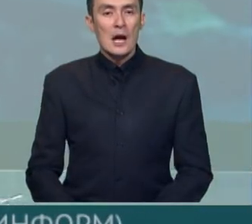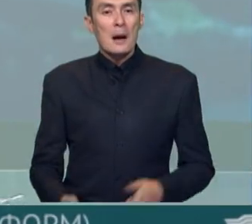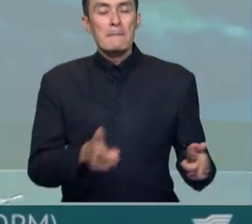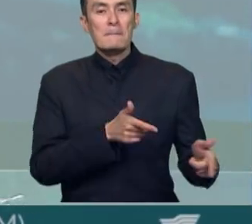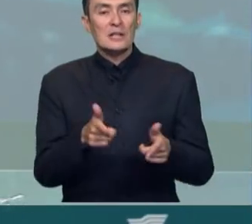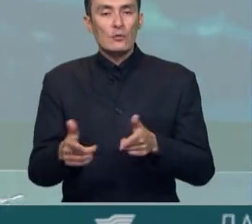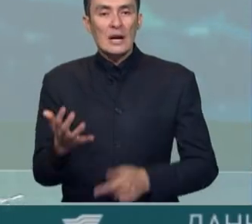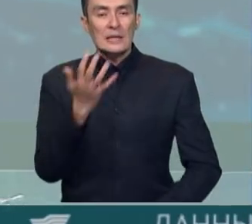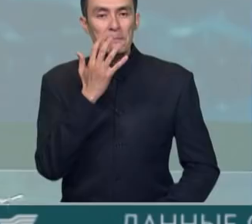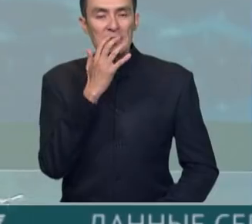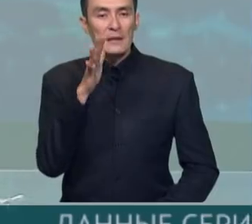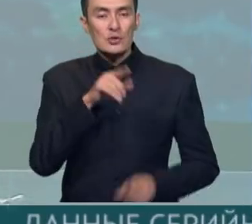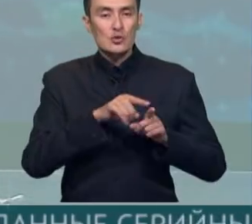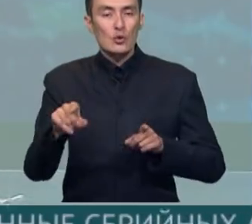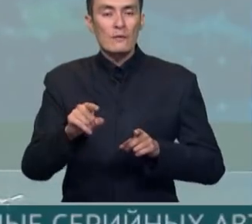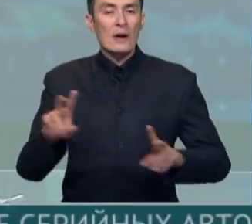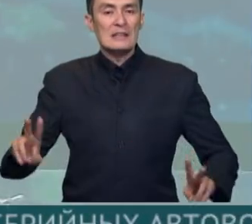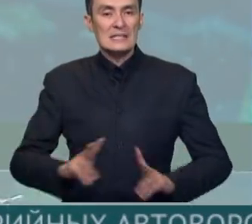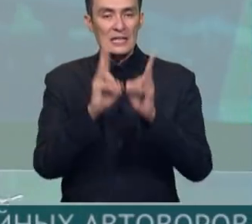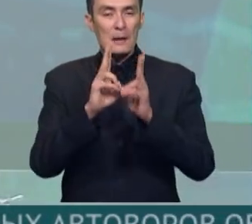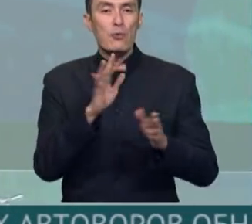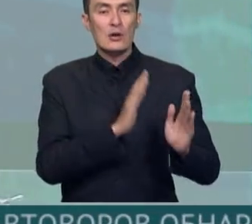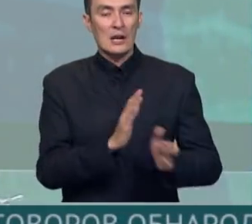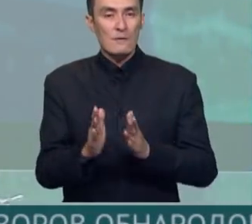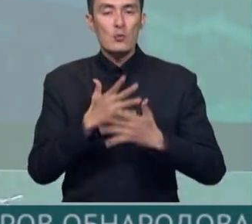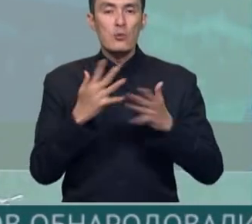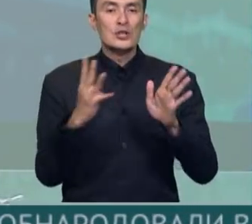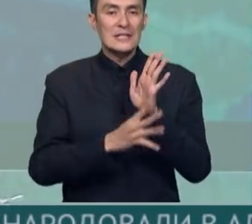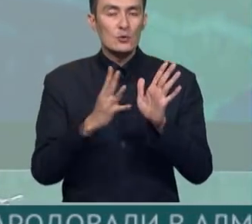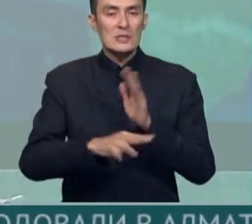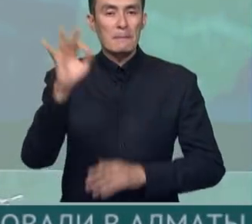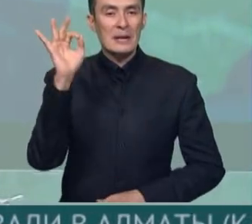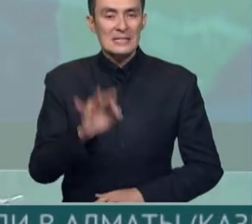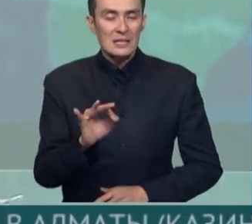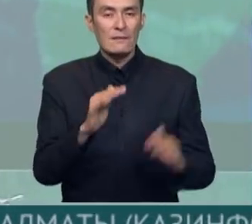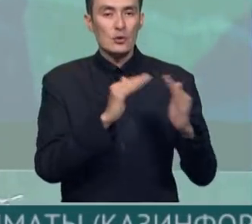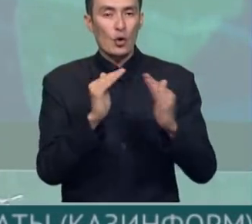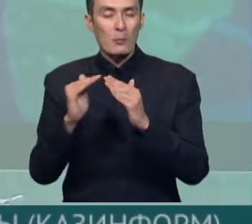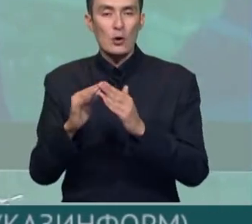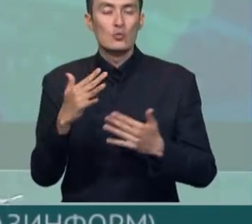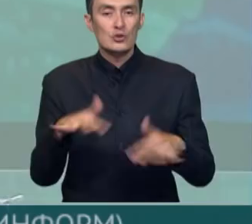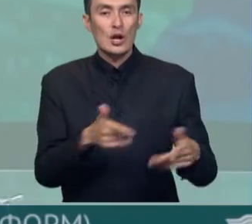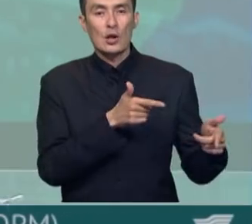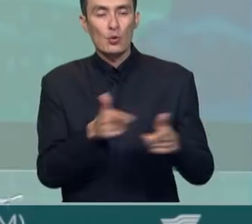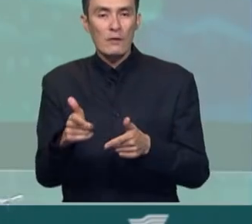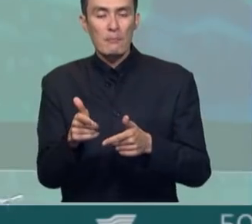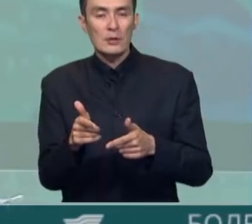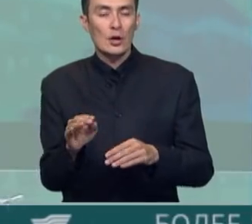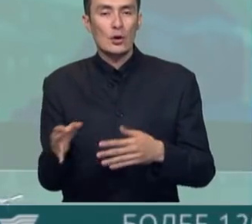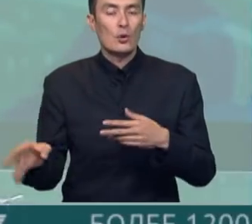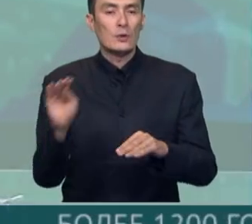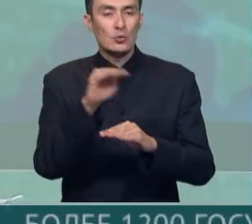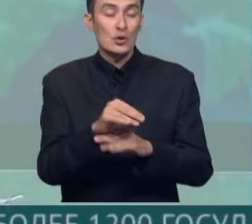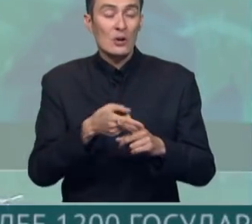Подготовка к отопительному сезону в Астане идет по графику. Больше 90% жилого фонда готовы к